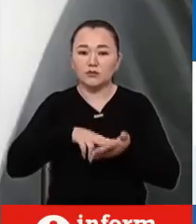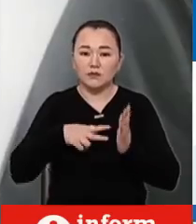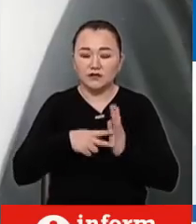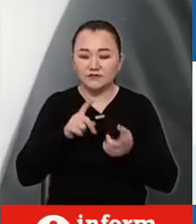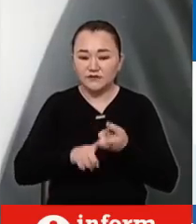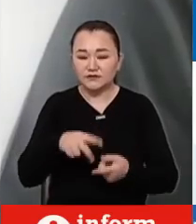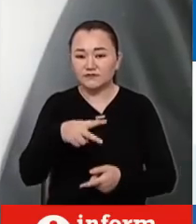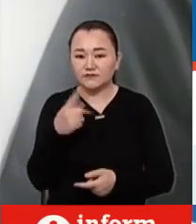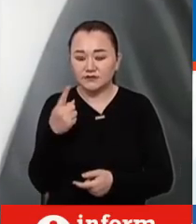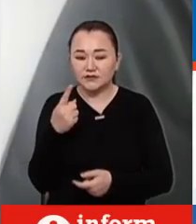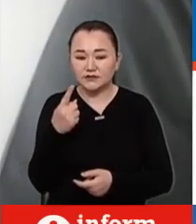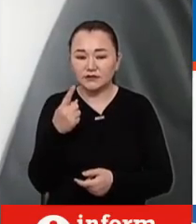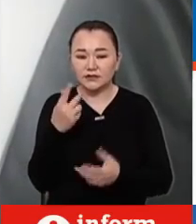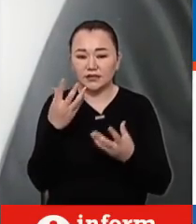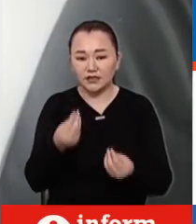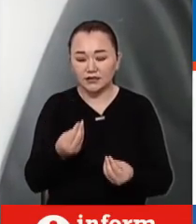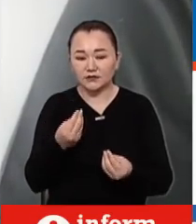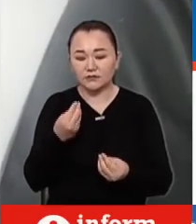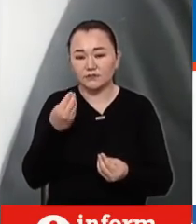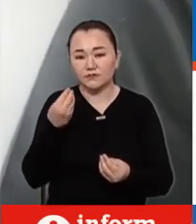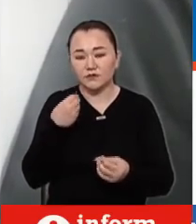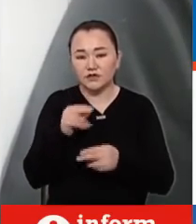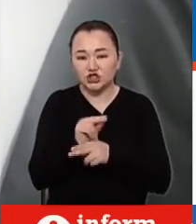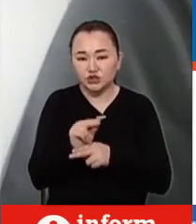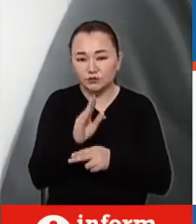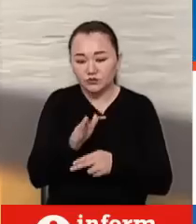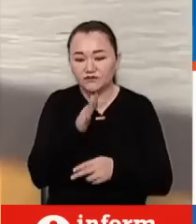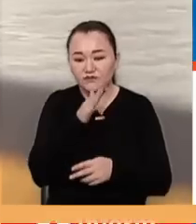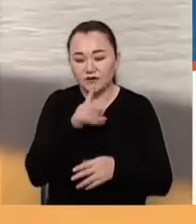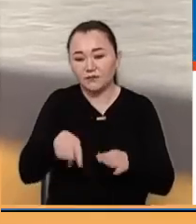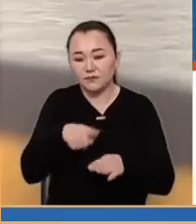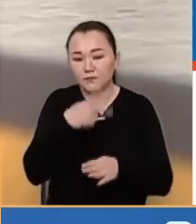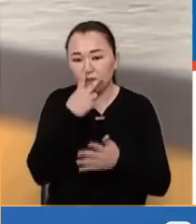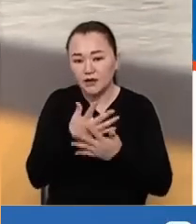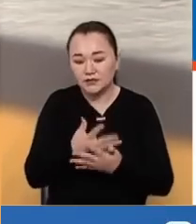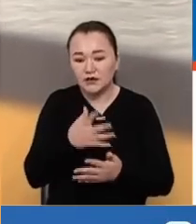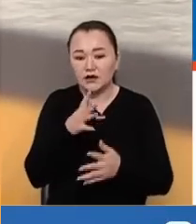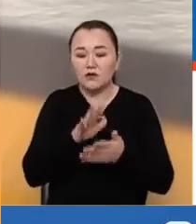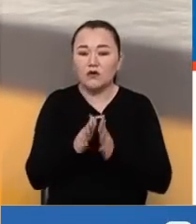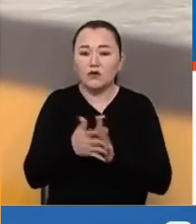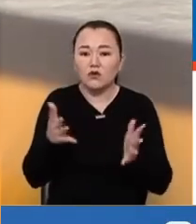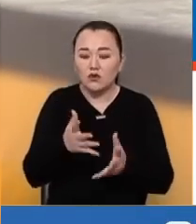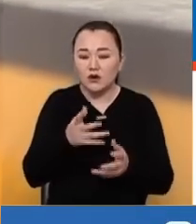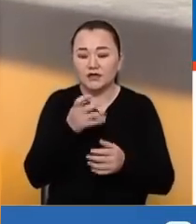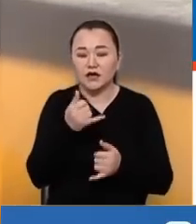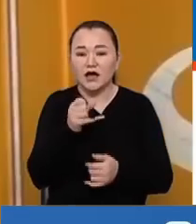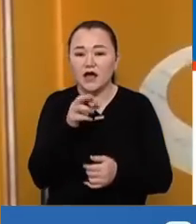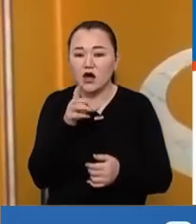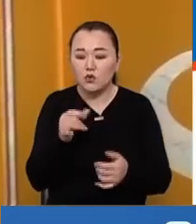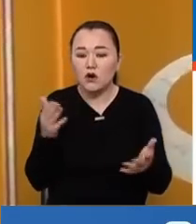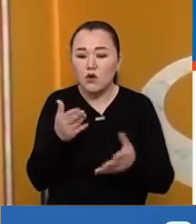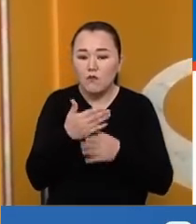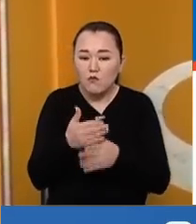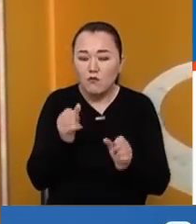бойынша 21 күнде отырмыз емін. Енді оны уақыт көрсетеді. Жағдайдың мән-жайын және аяруға енді қандай көмек